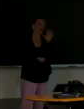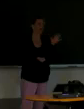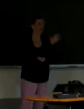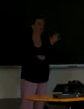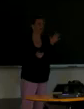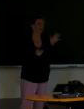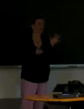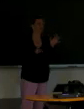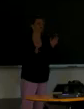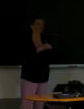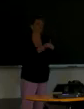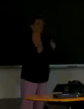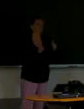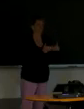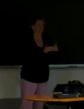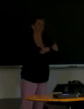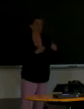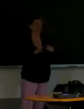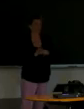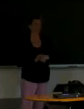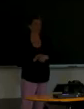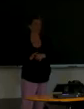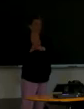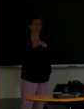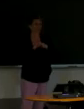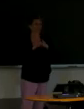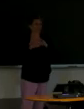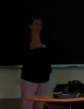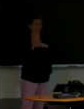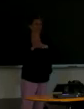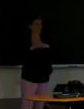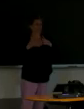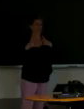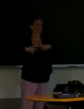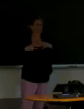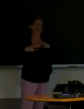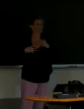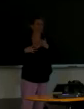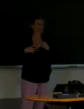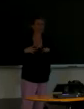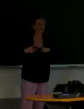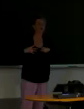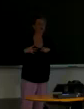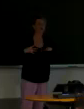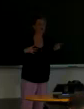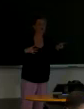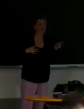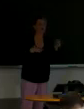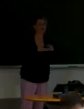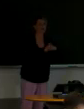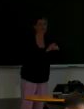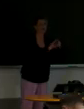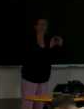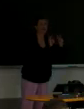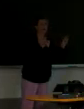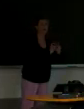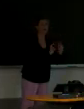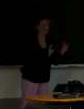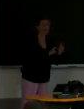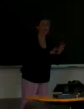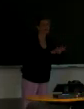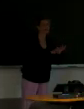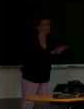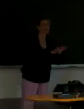meccanica. Perché? Perché anche se si parla di informatica, una tastiera è costruita da un ingegnere